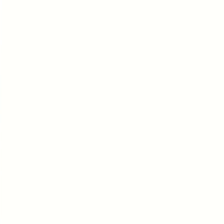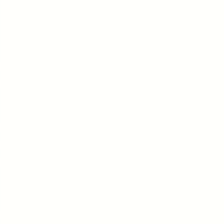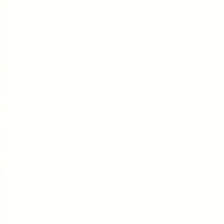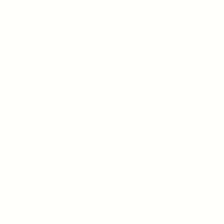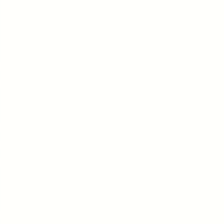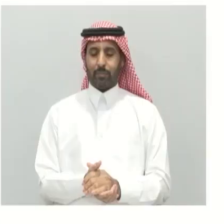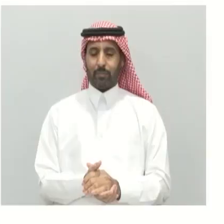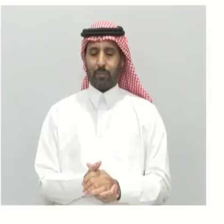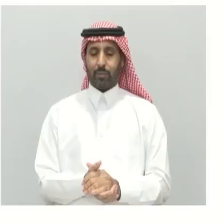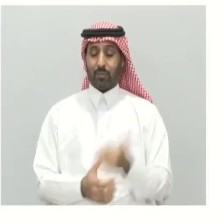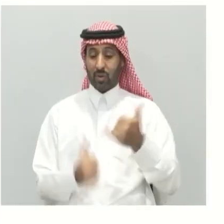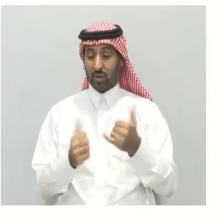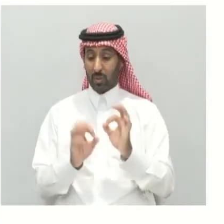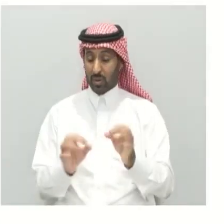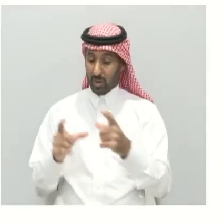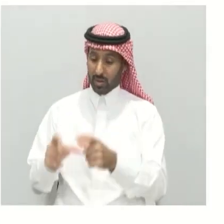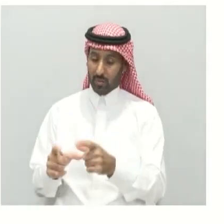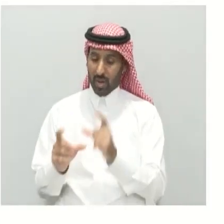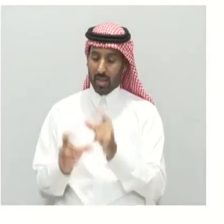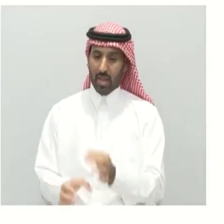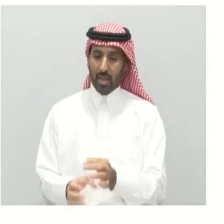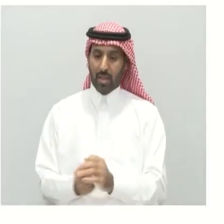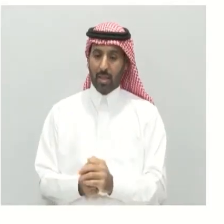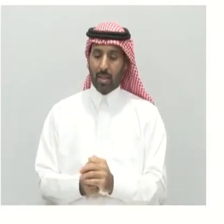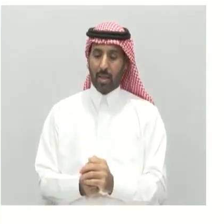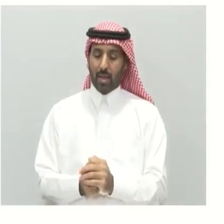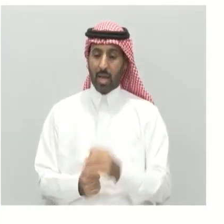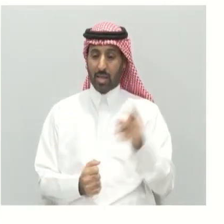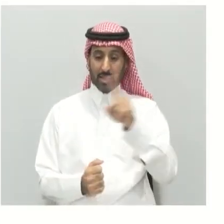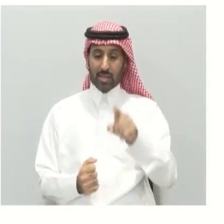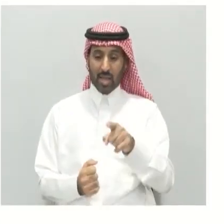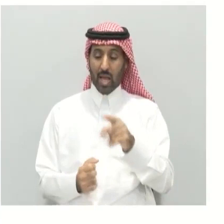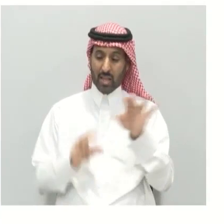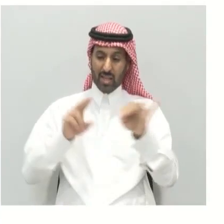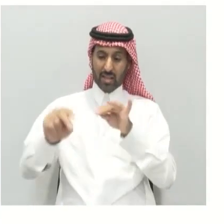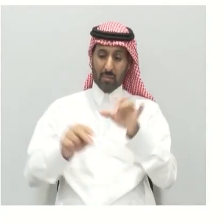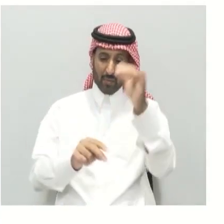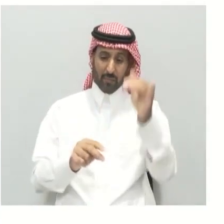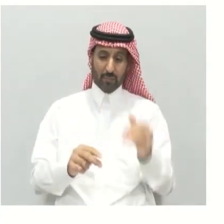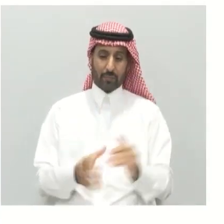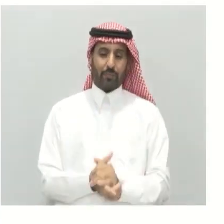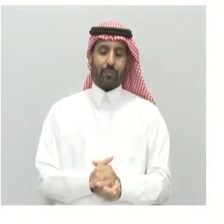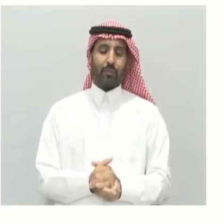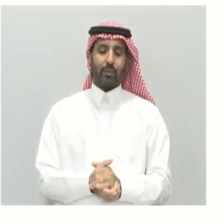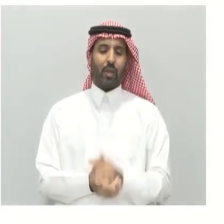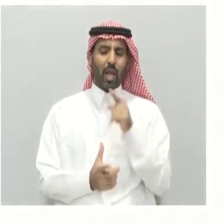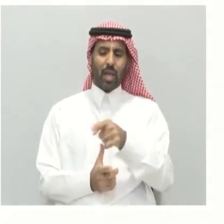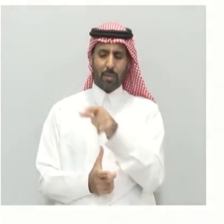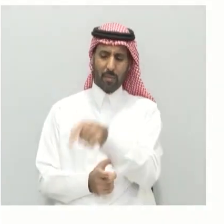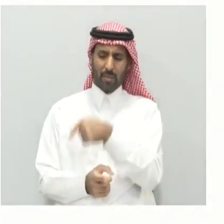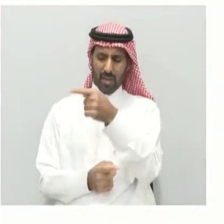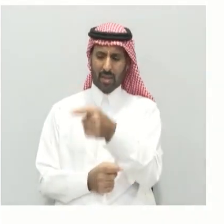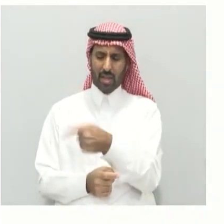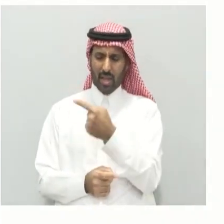اختزال في الاختبار المقنن اسئله الاختيار المتعدد اي مما